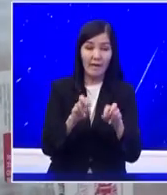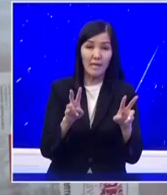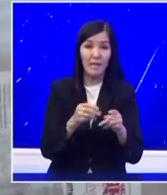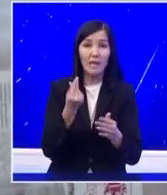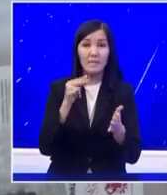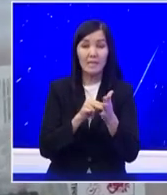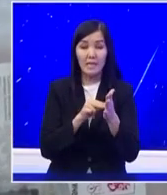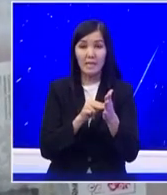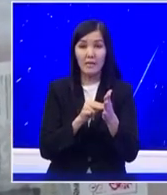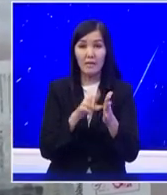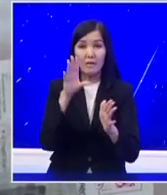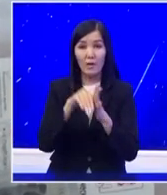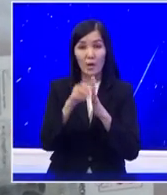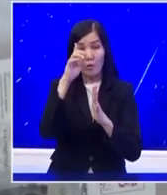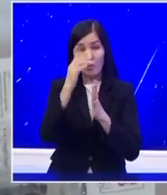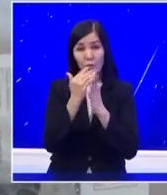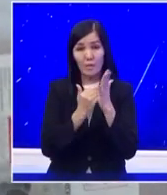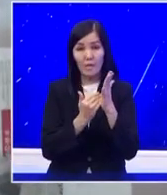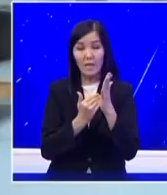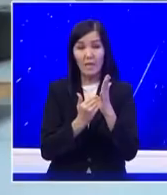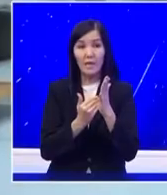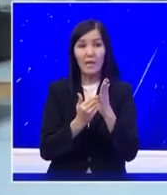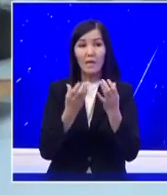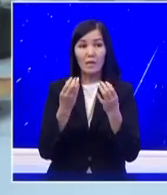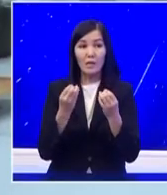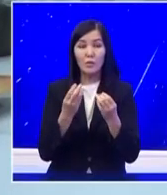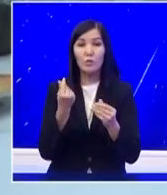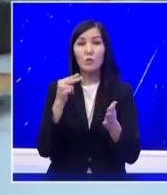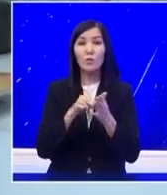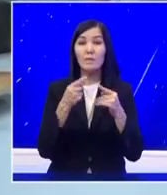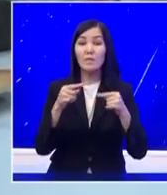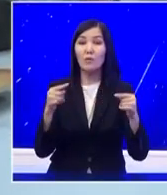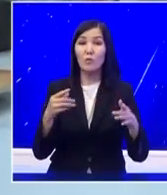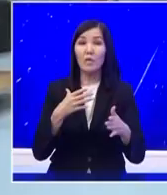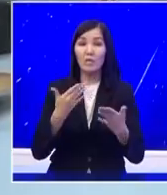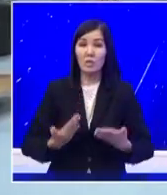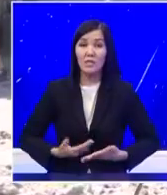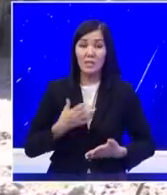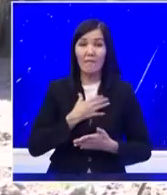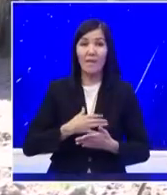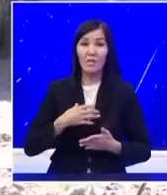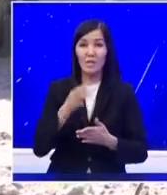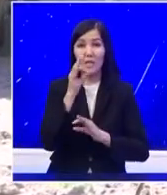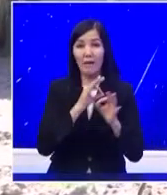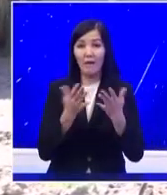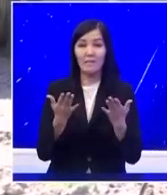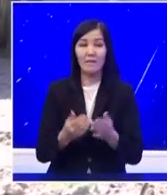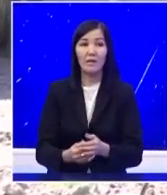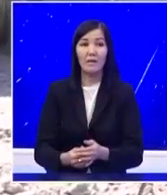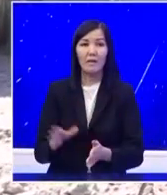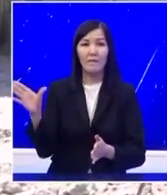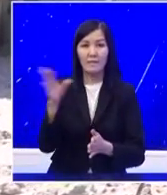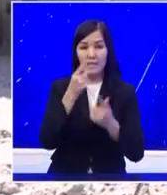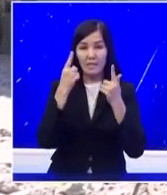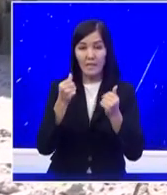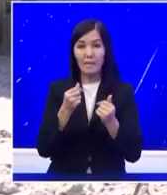на препараты, вошедшие в государственный список. Инспектировали также и стоимость на другие жизненно важные лекарства. Как мы сегодня все знаем и